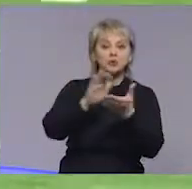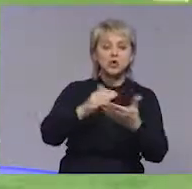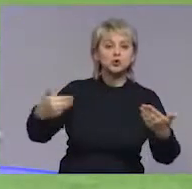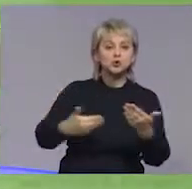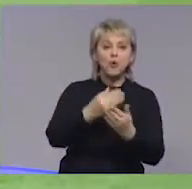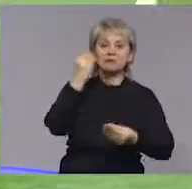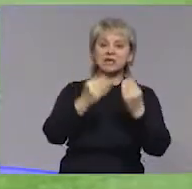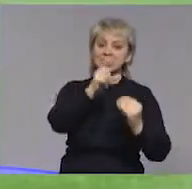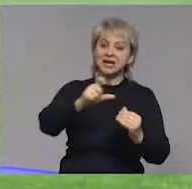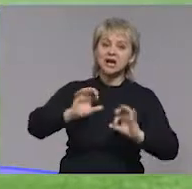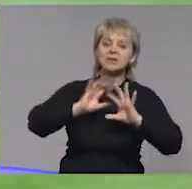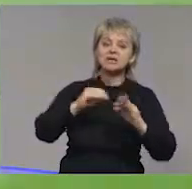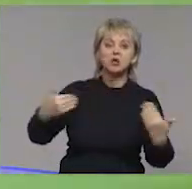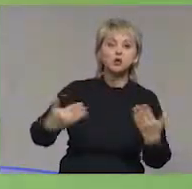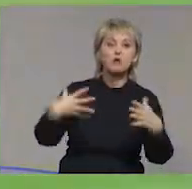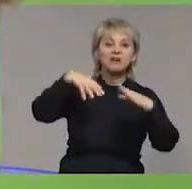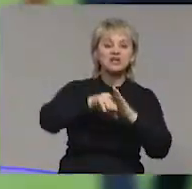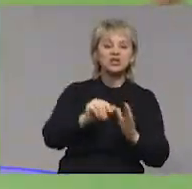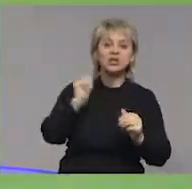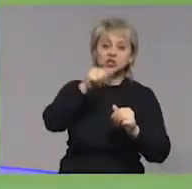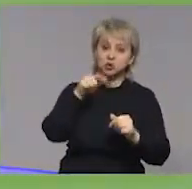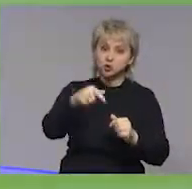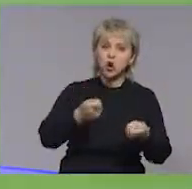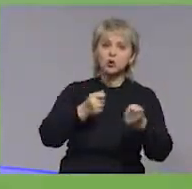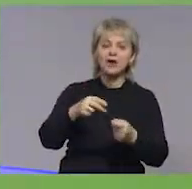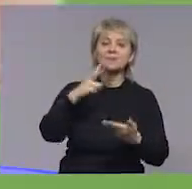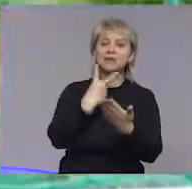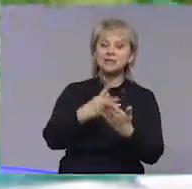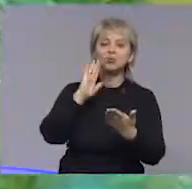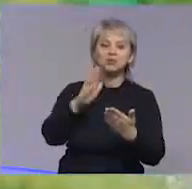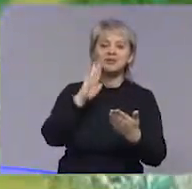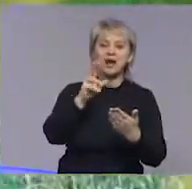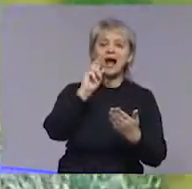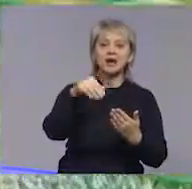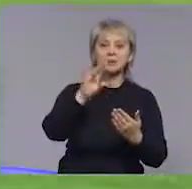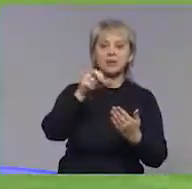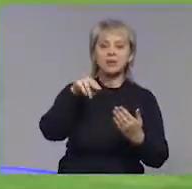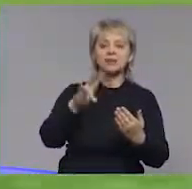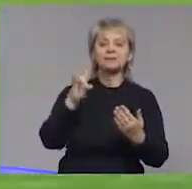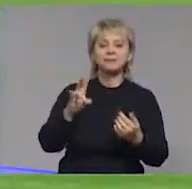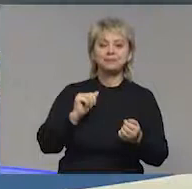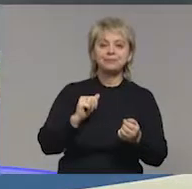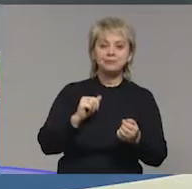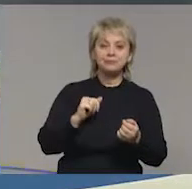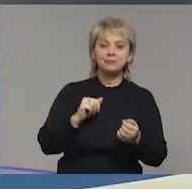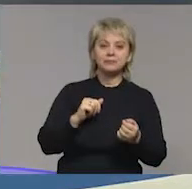познакомить с новыми игроками и рассказать о нововведениях сезона. Руководить презентацией будет Валерий Карпин.